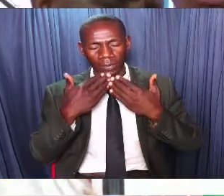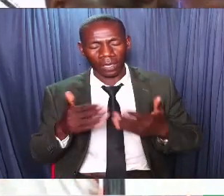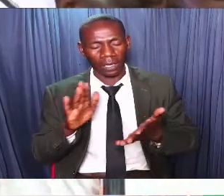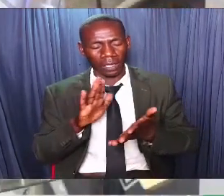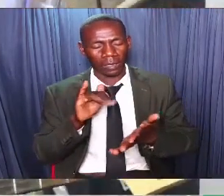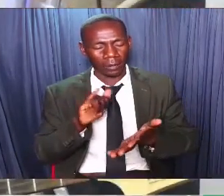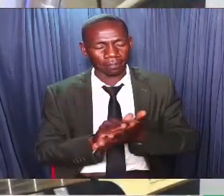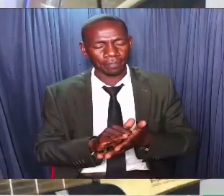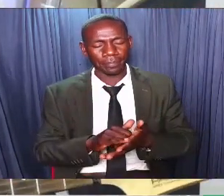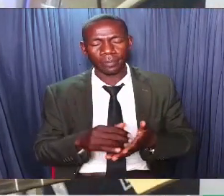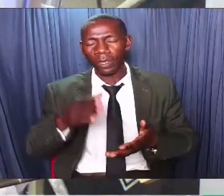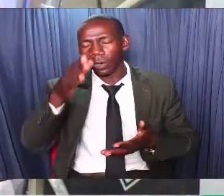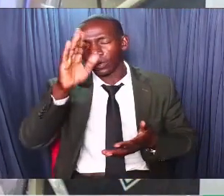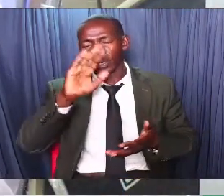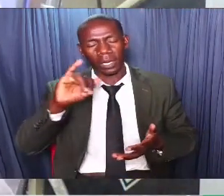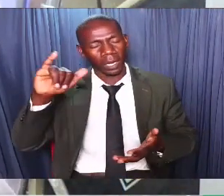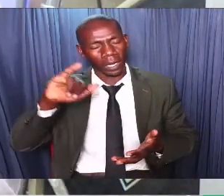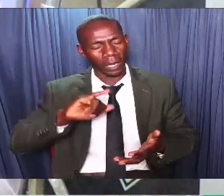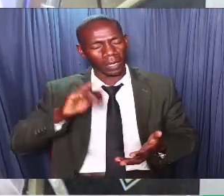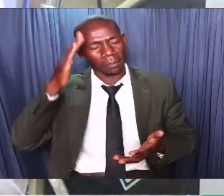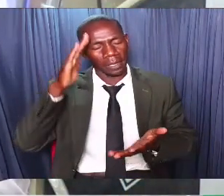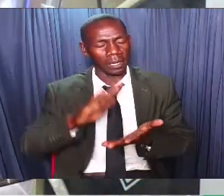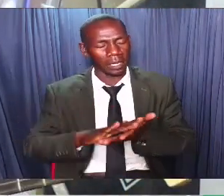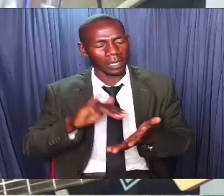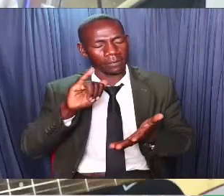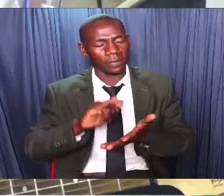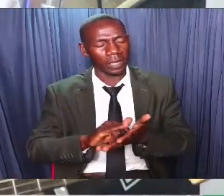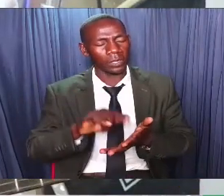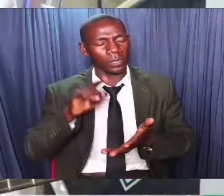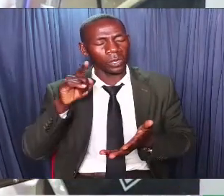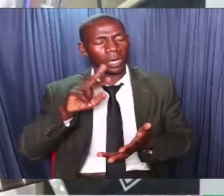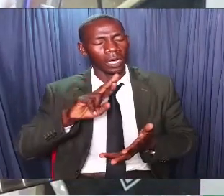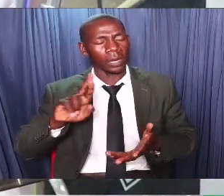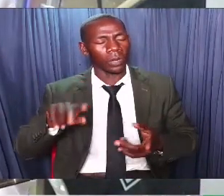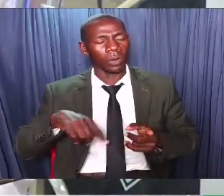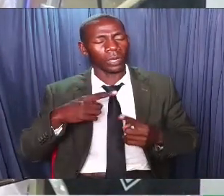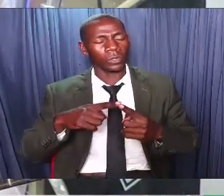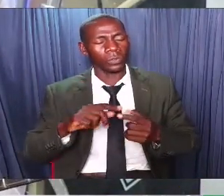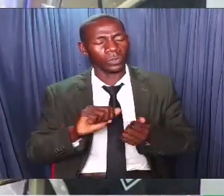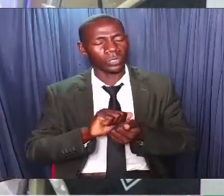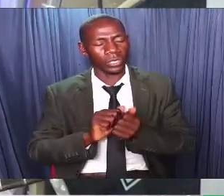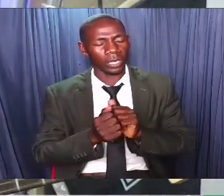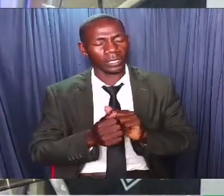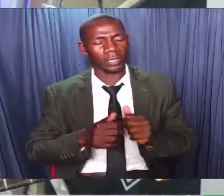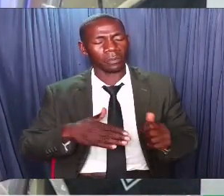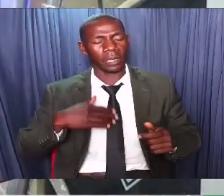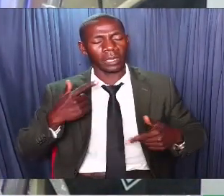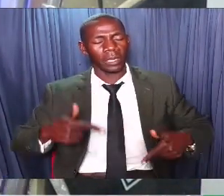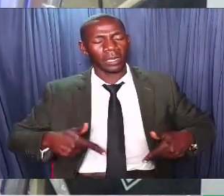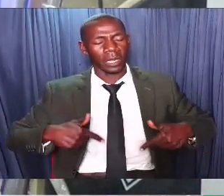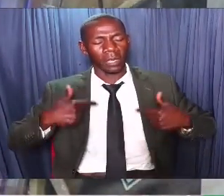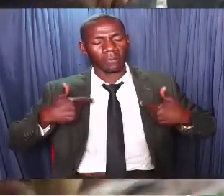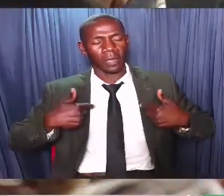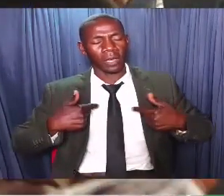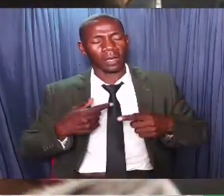Naamini unaenda kuwavika watu wako Bwana. Kwa kuone wewe biasharani mwao. Kwa kuone wewe kwa mifugo yao.